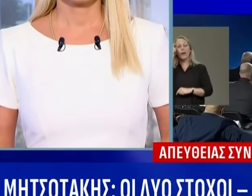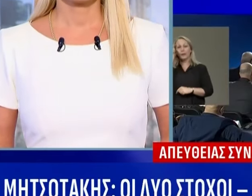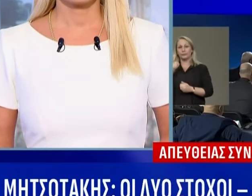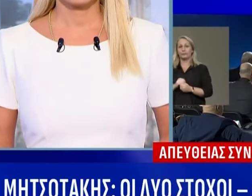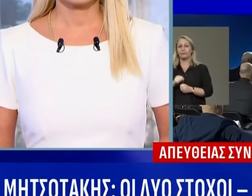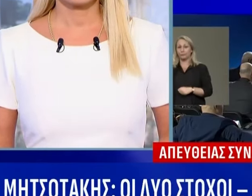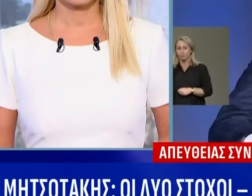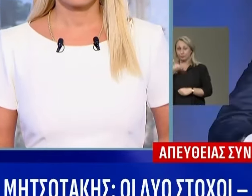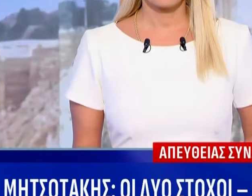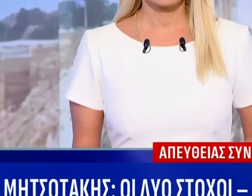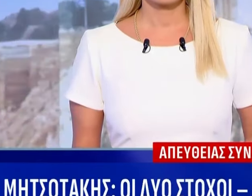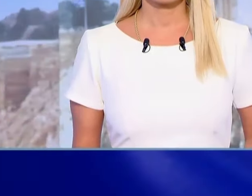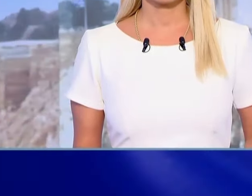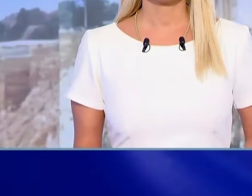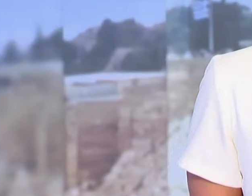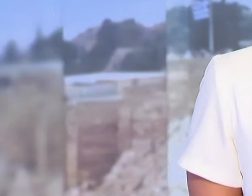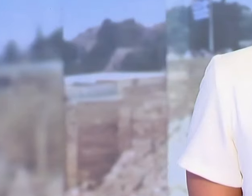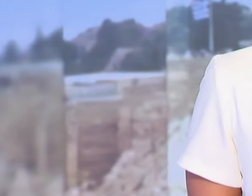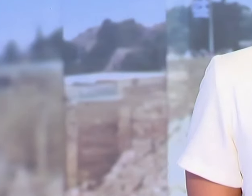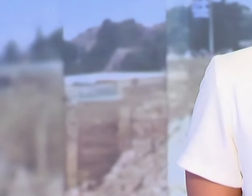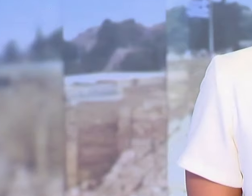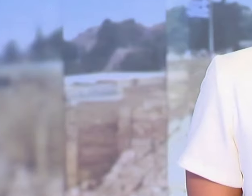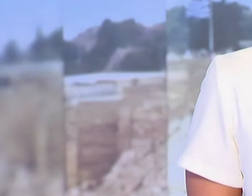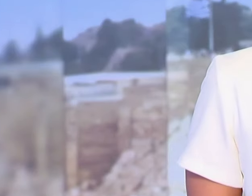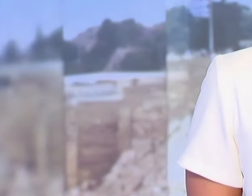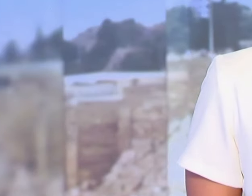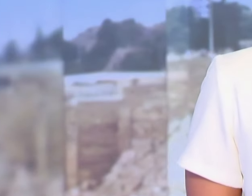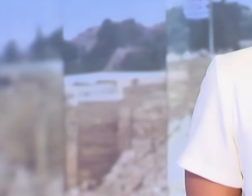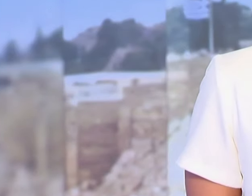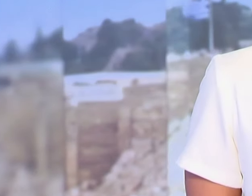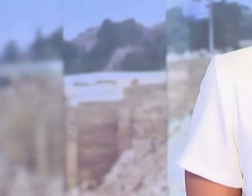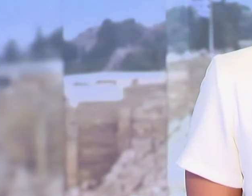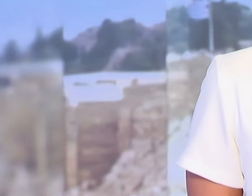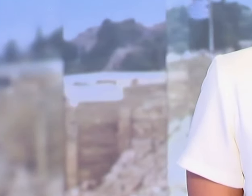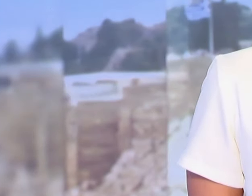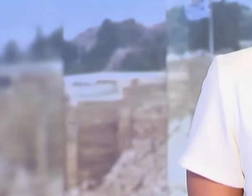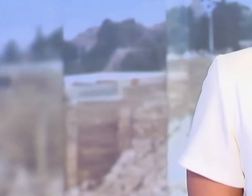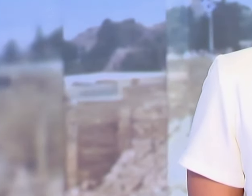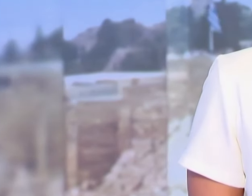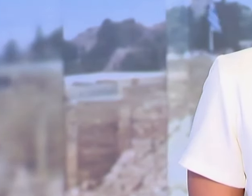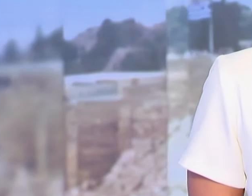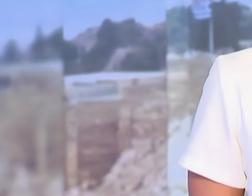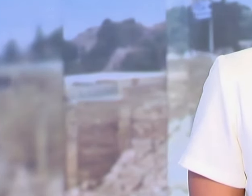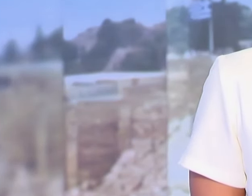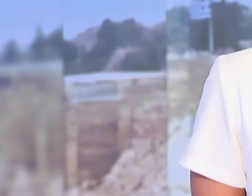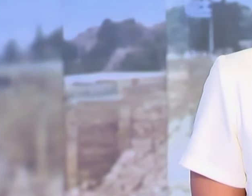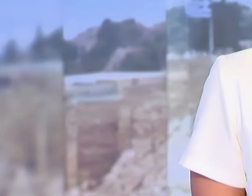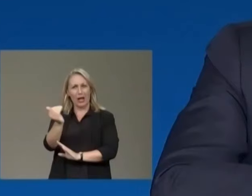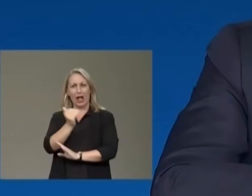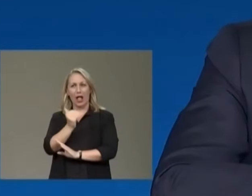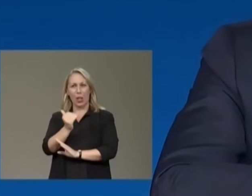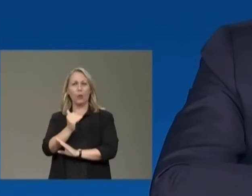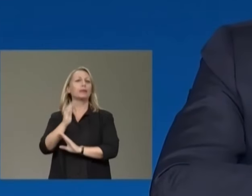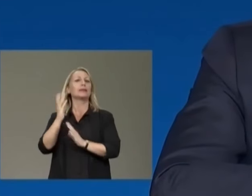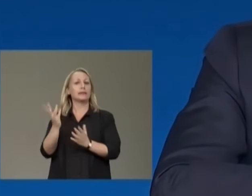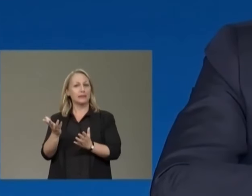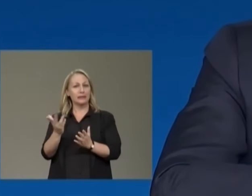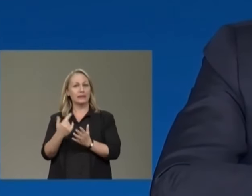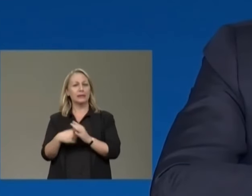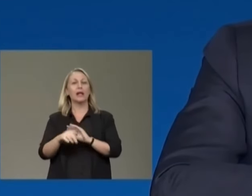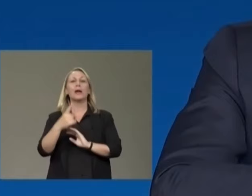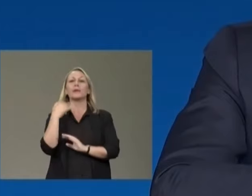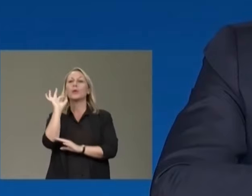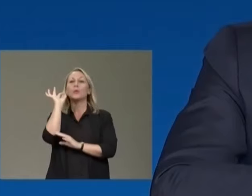Σε ευχαριστώ πολύ και να παρακολουθήσουμε σε αυτό το σημείο ένα απόσπασμα από την συνέντευξη τύπου του Πρωθυπουργού Κυριάκου Μητσοτάκη. Ο πρώτος